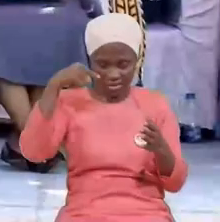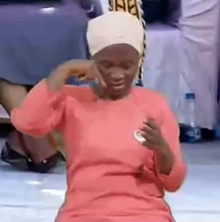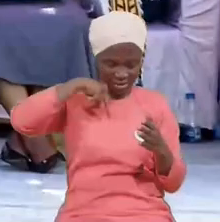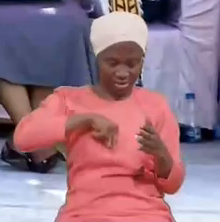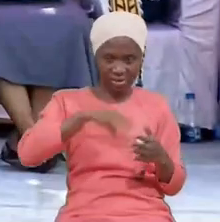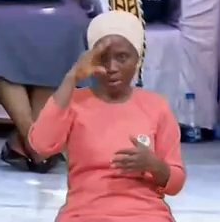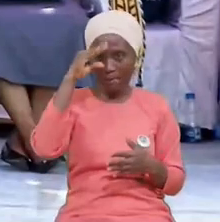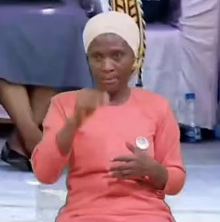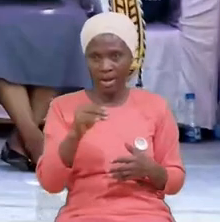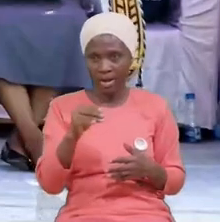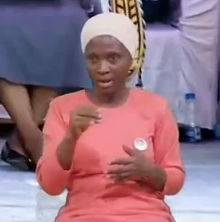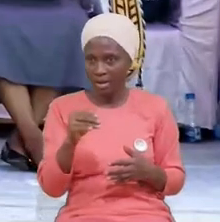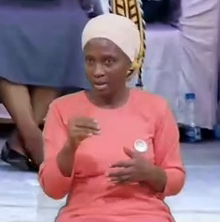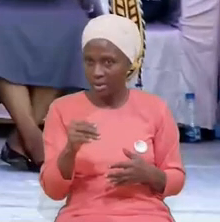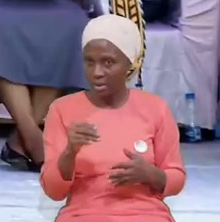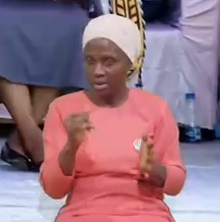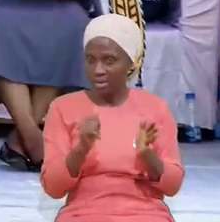cette maladie dans l'homme intérieur,